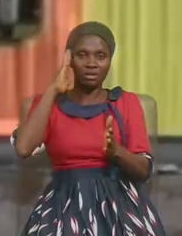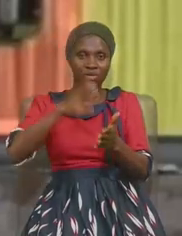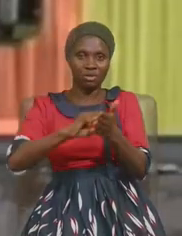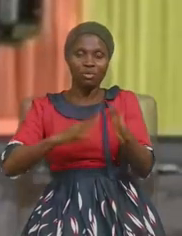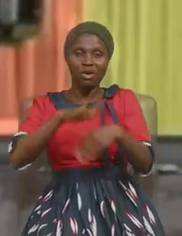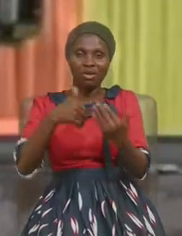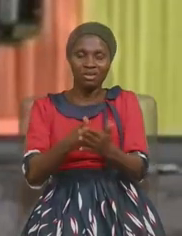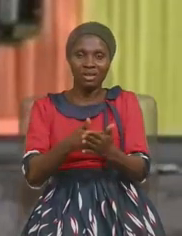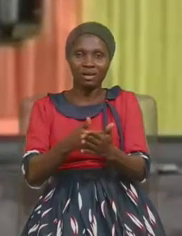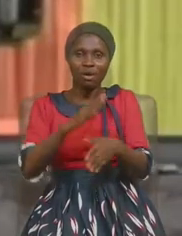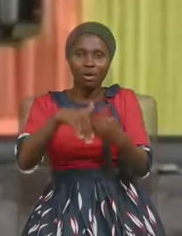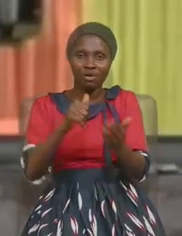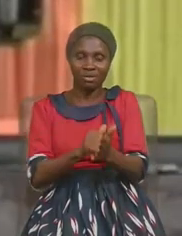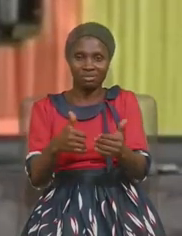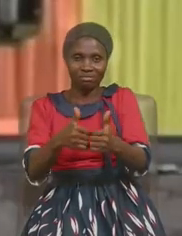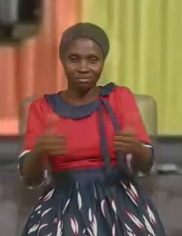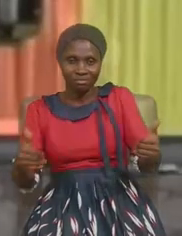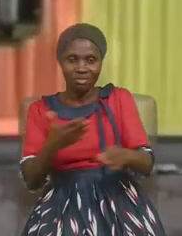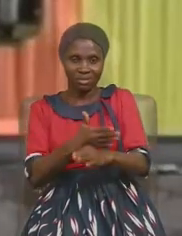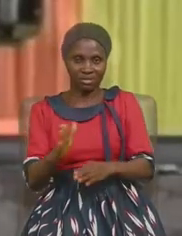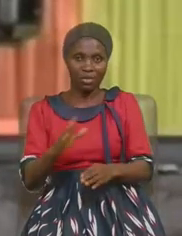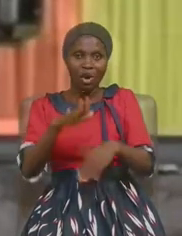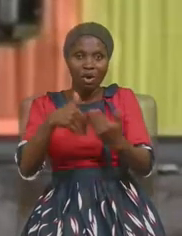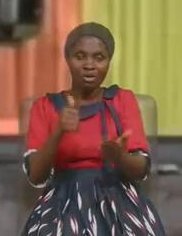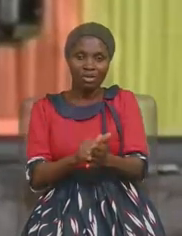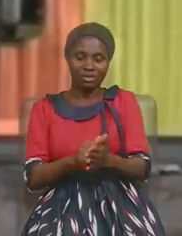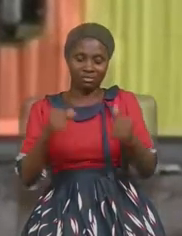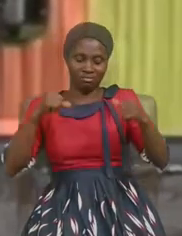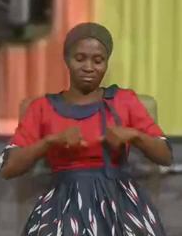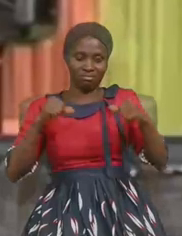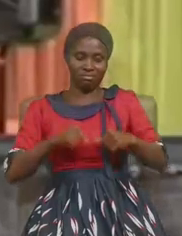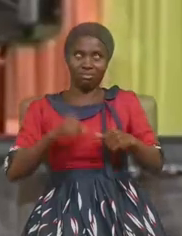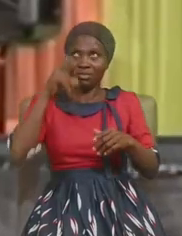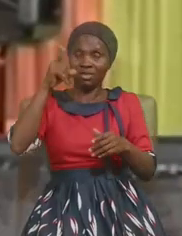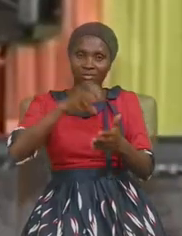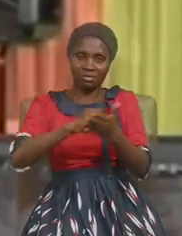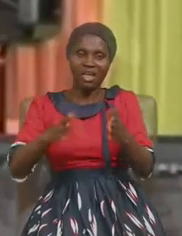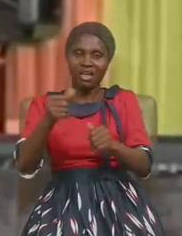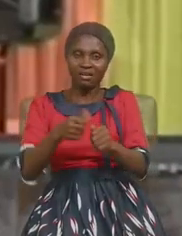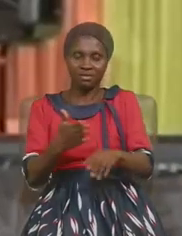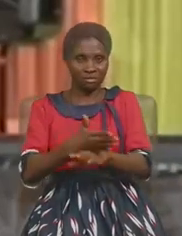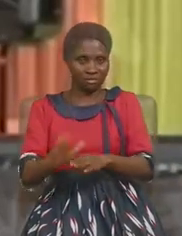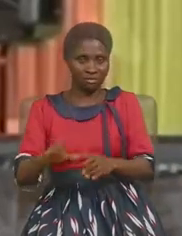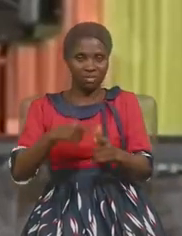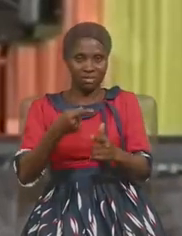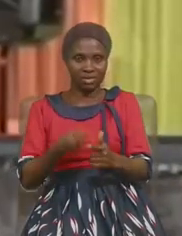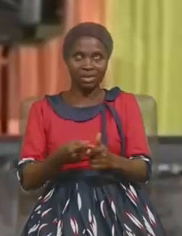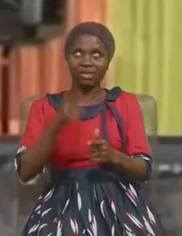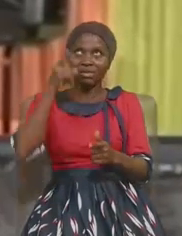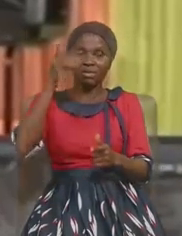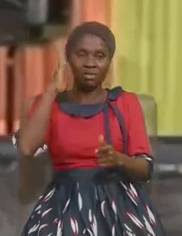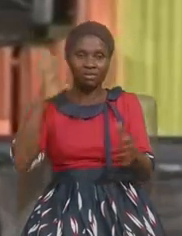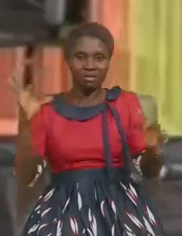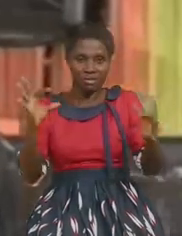cette séparation, afin d'ôter cette condamnation. Il a tout ôté. Alors, il te réconcilie